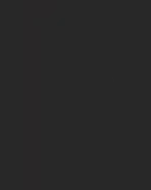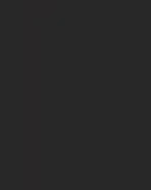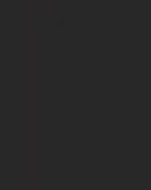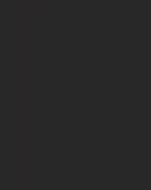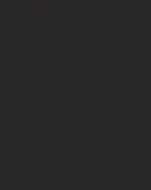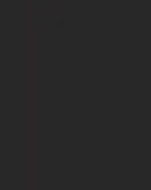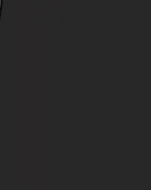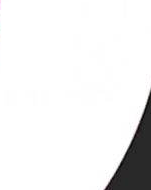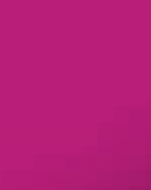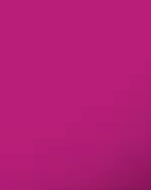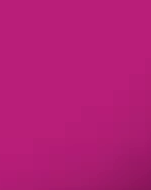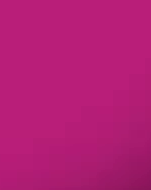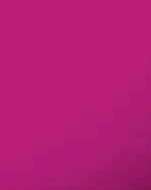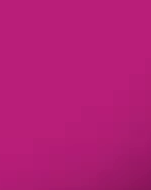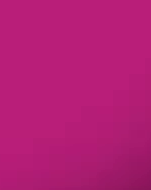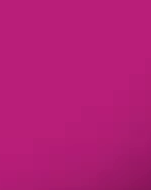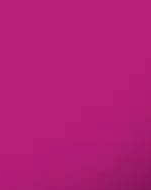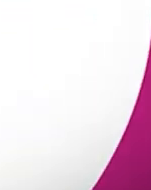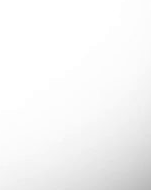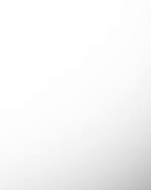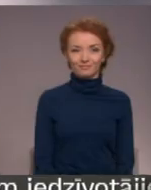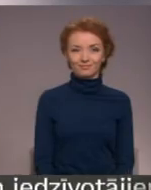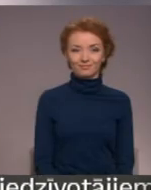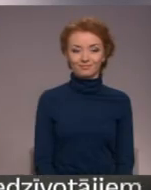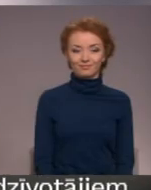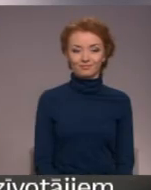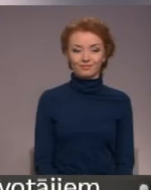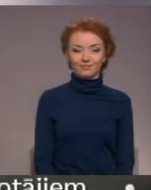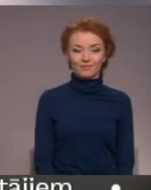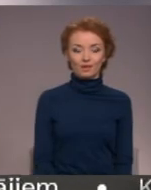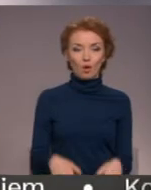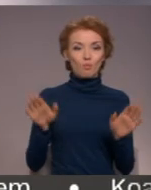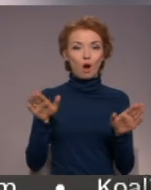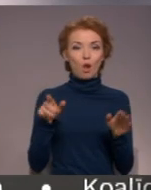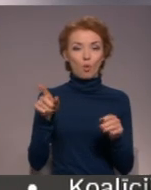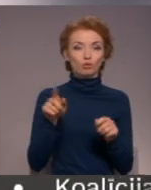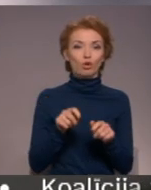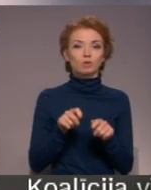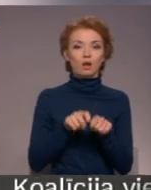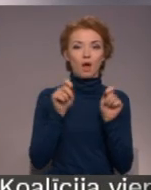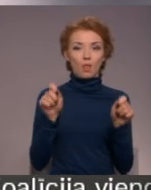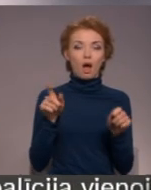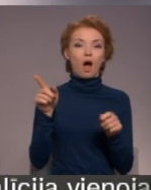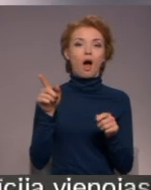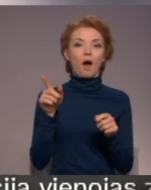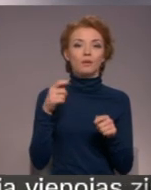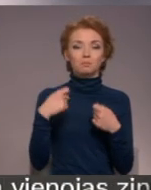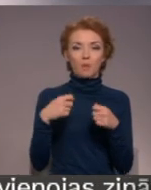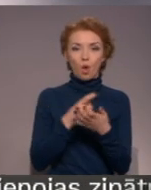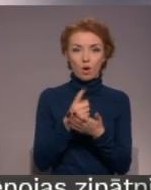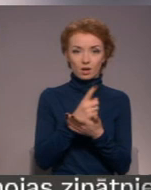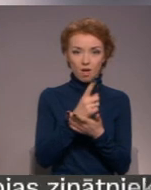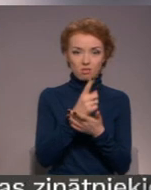Re, viss ēters ir te! Balūžos atklāta orientēšanās spēle QR poligons. Tajā